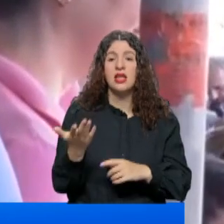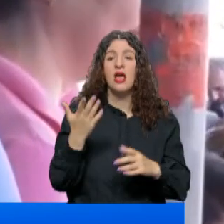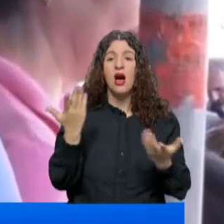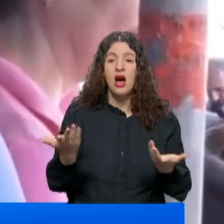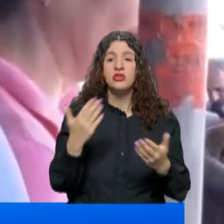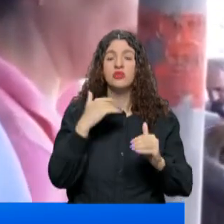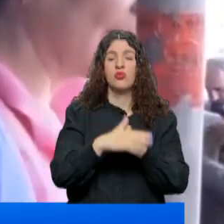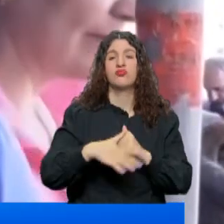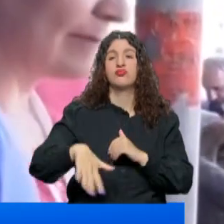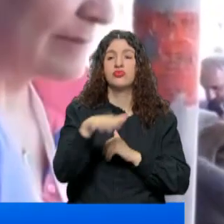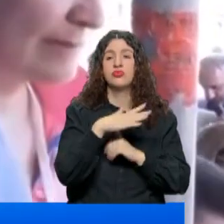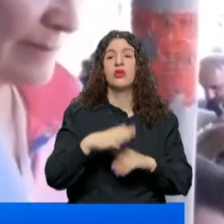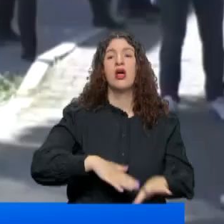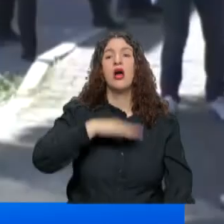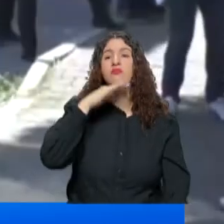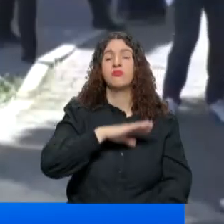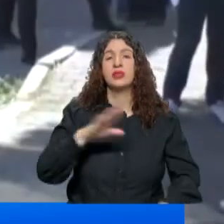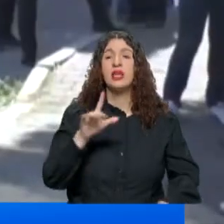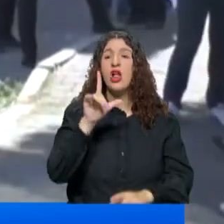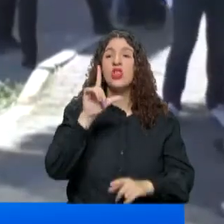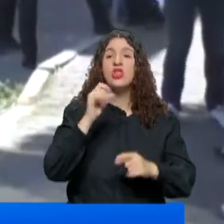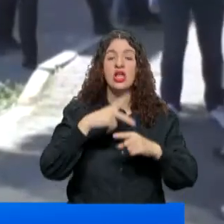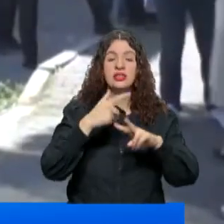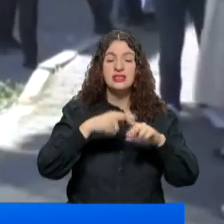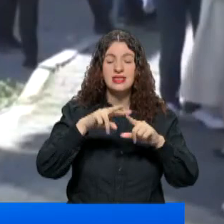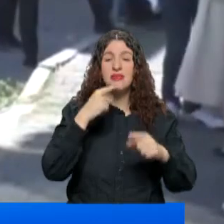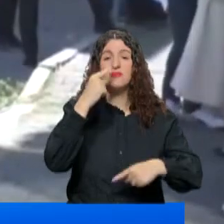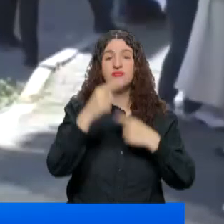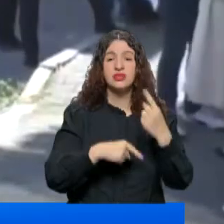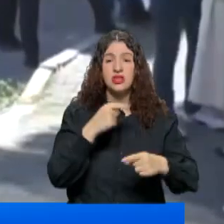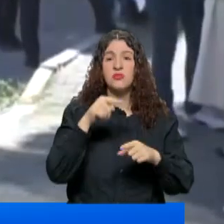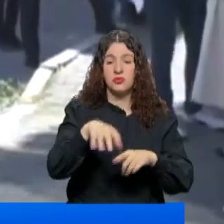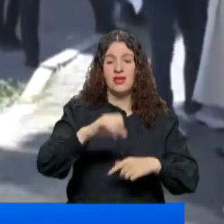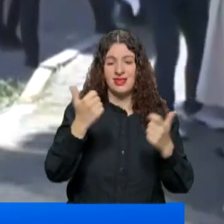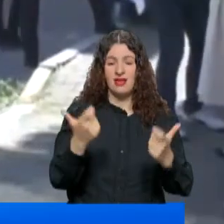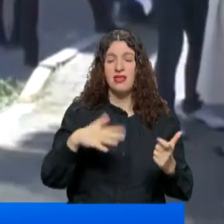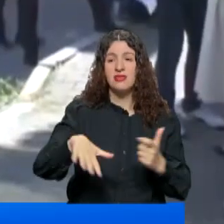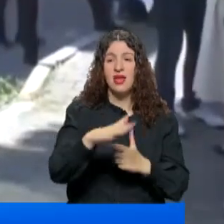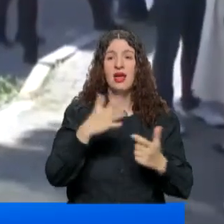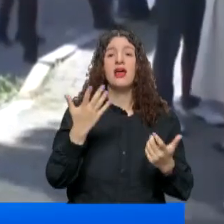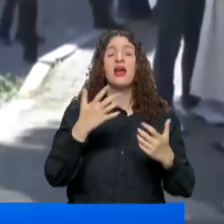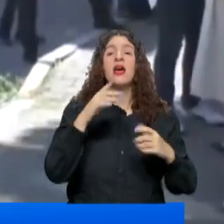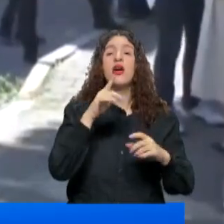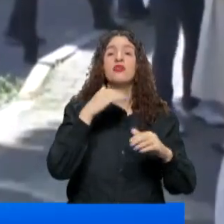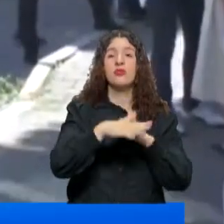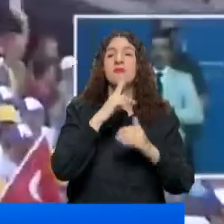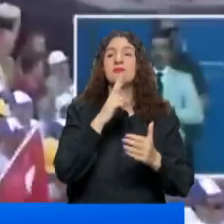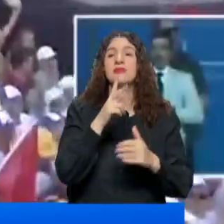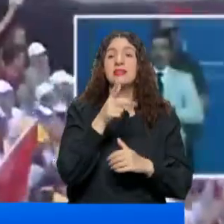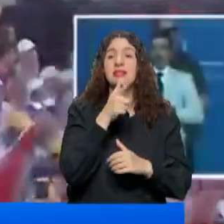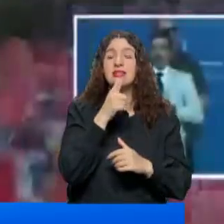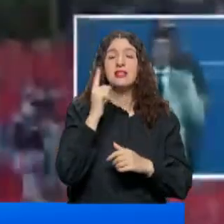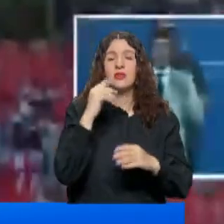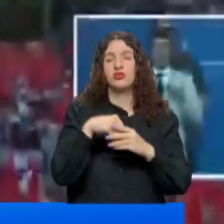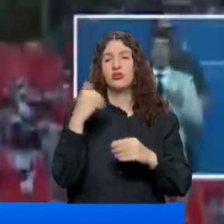artık toplumun canına tak etti. Lozan'ın yıl dönümünde Kuvayi Milliye Meydanı'nda milletin sesini dinlemek için geliyor.